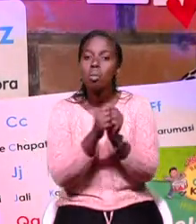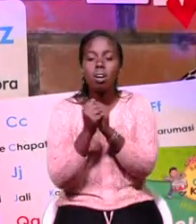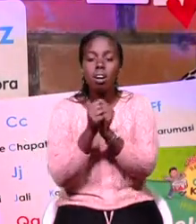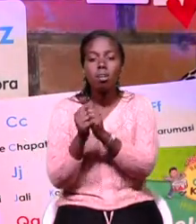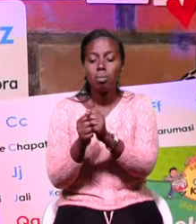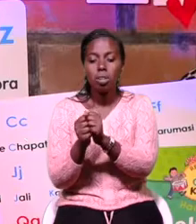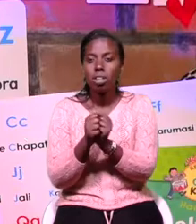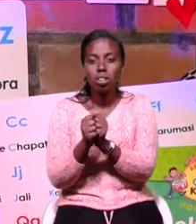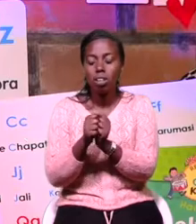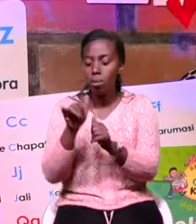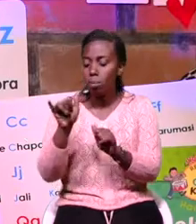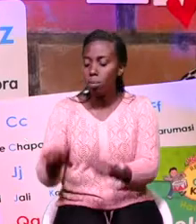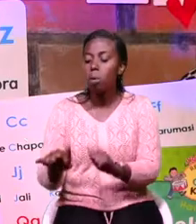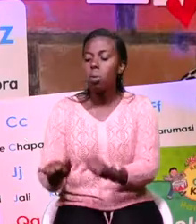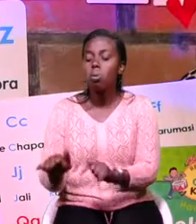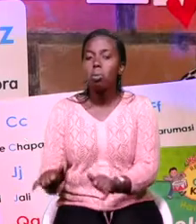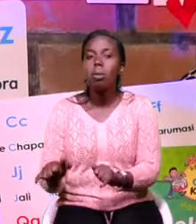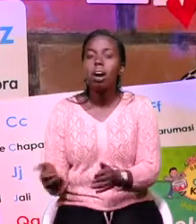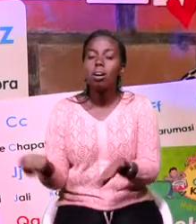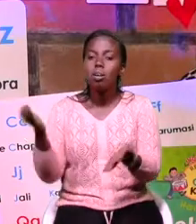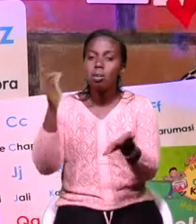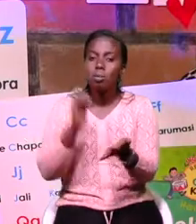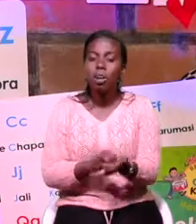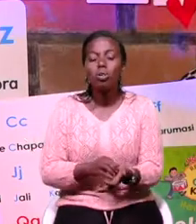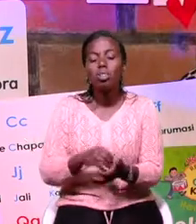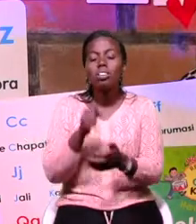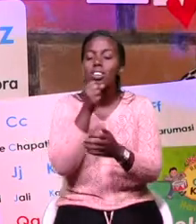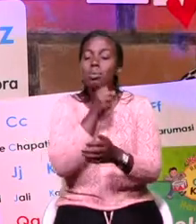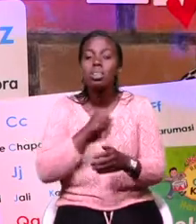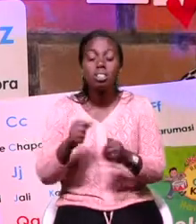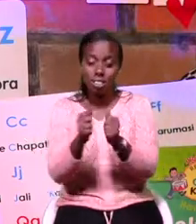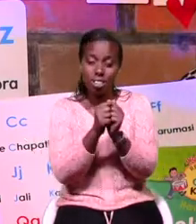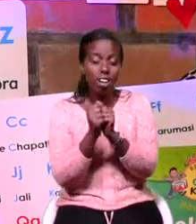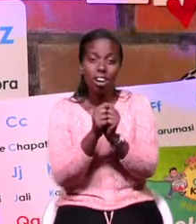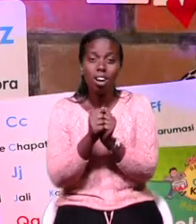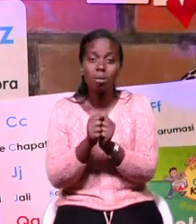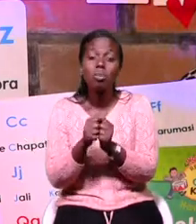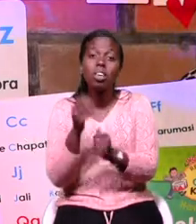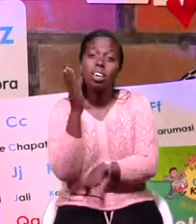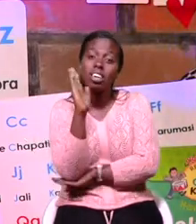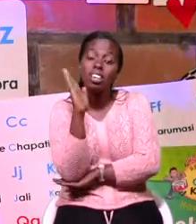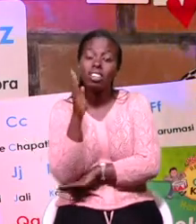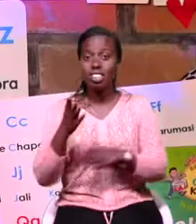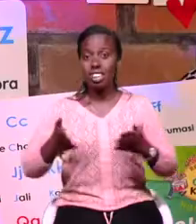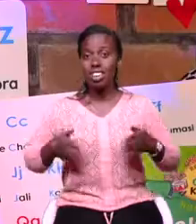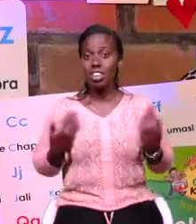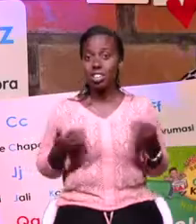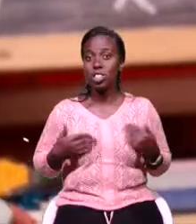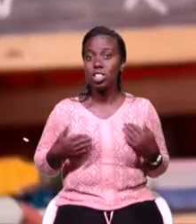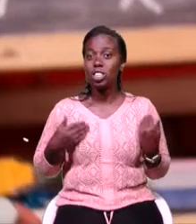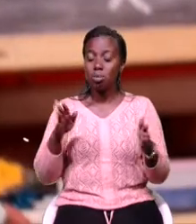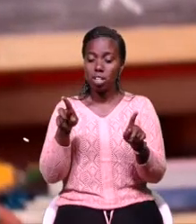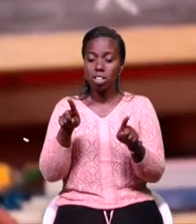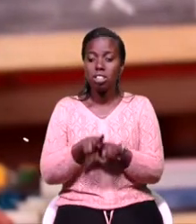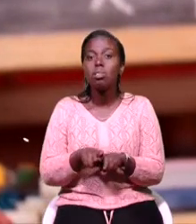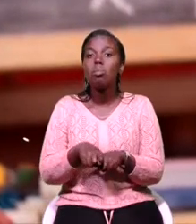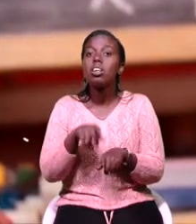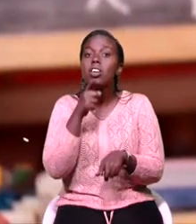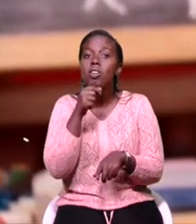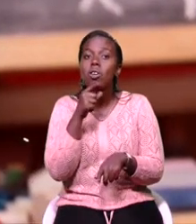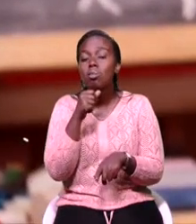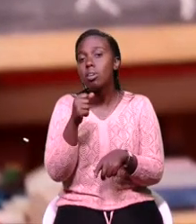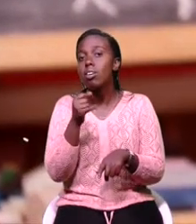barabana bigumira aho ngaho barongera barasazana nuko igiti kirishima na wa mwana w'umuhungu